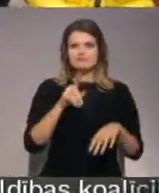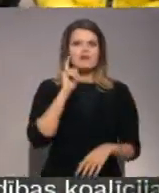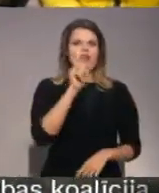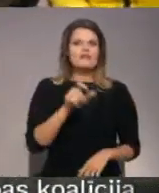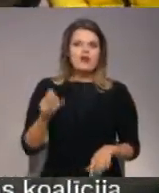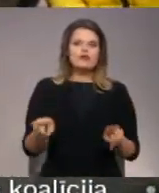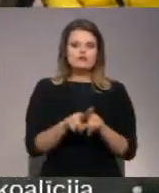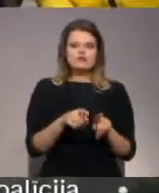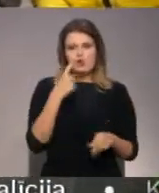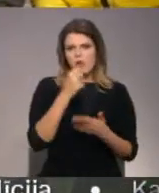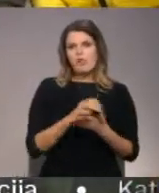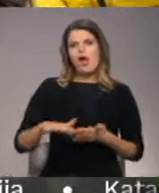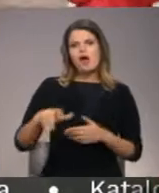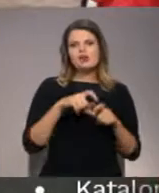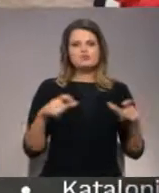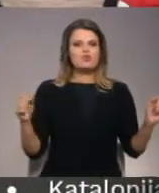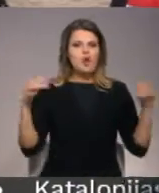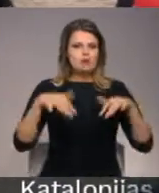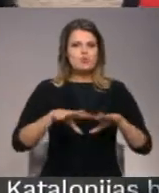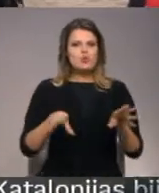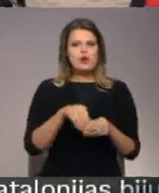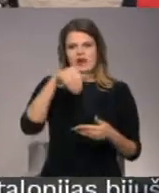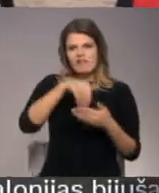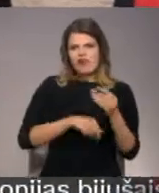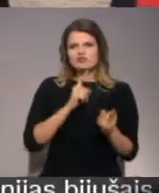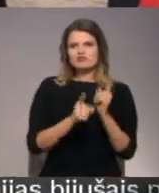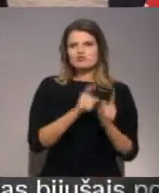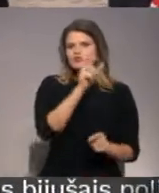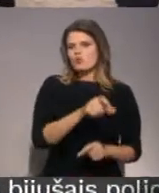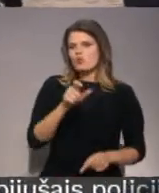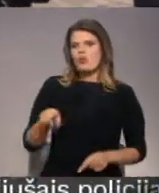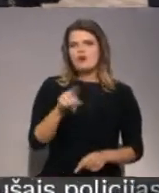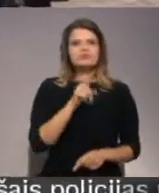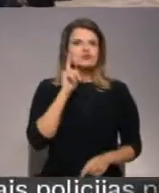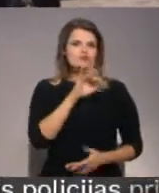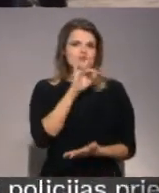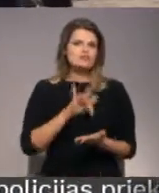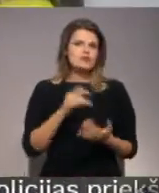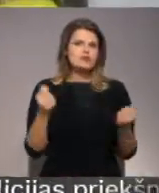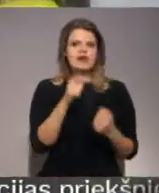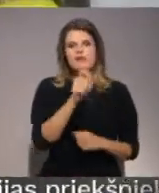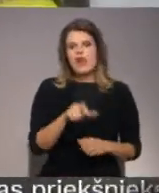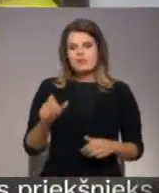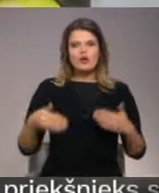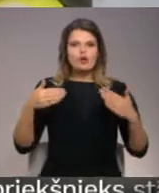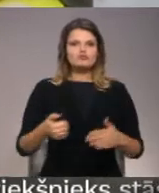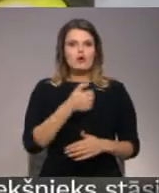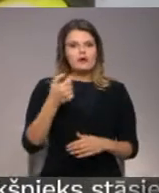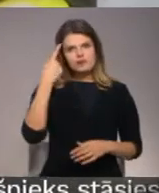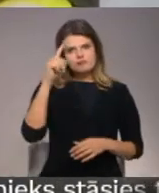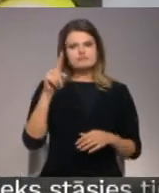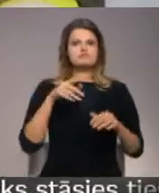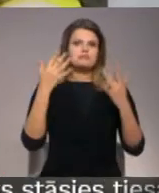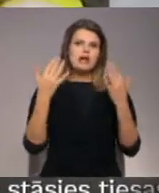Kuldīgas, bet arī novada pagastu skolām. Kopā ar vēstures skolotājiem Kuldīgas bērnu un jauniešu centra darbinieki šogad lēmuši